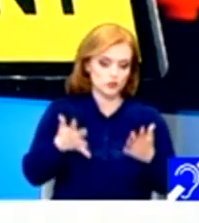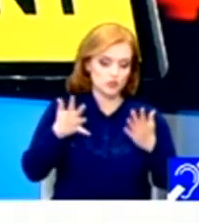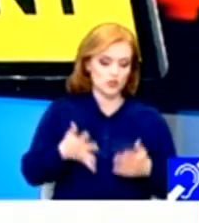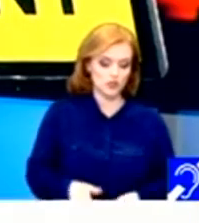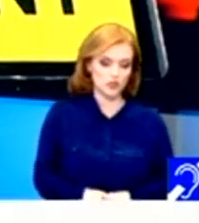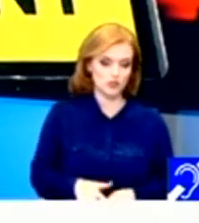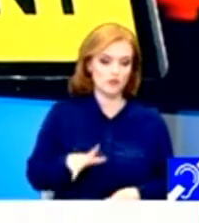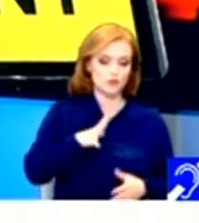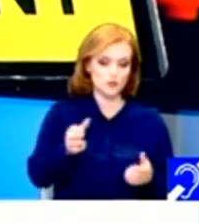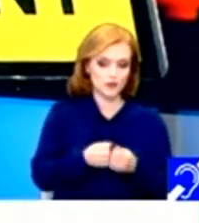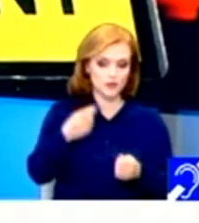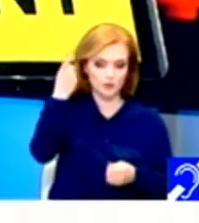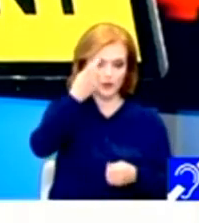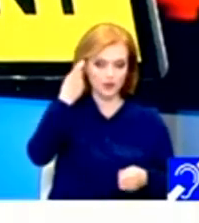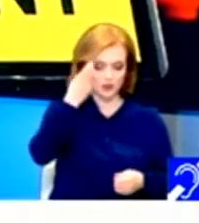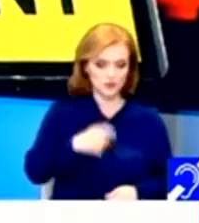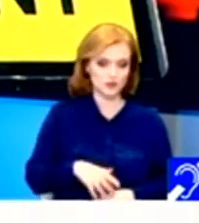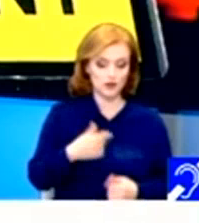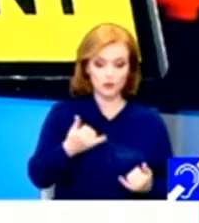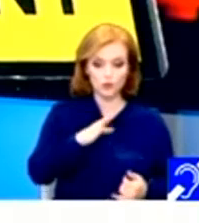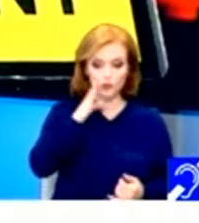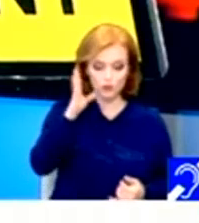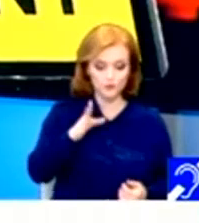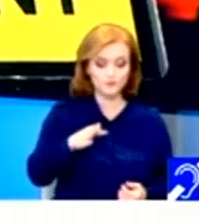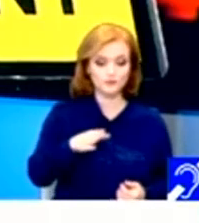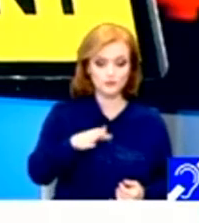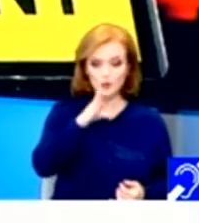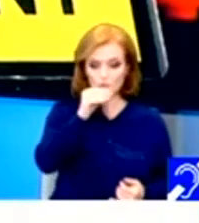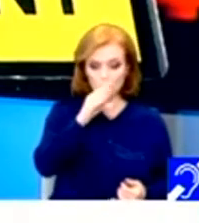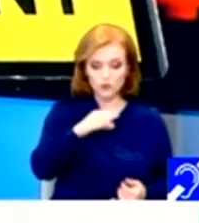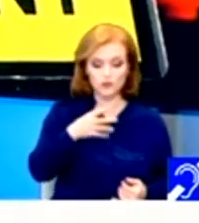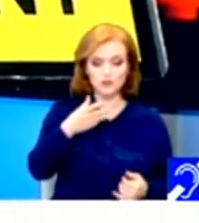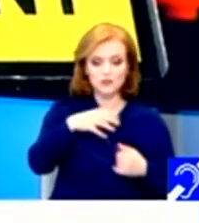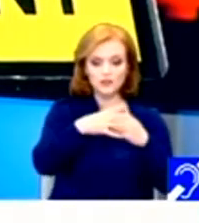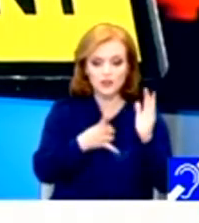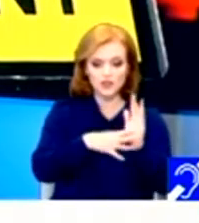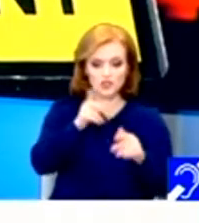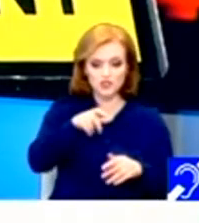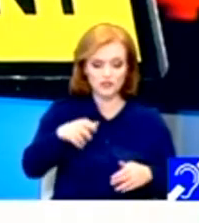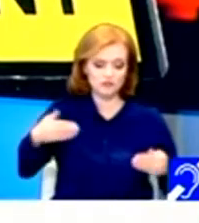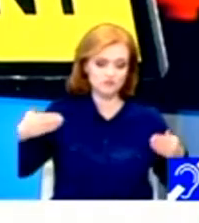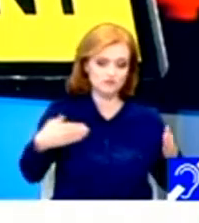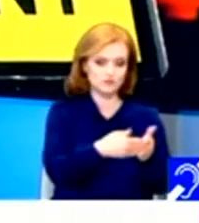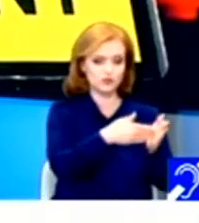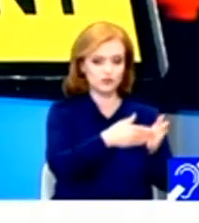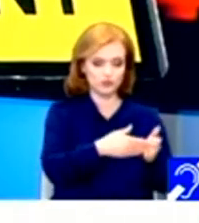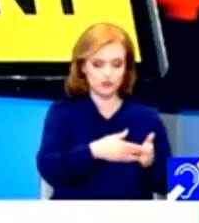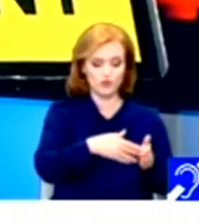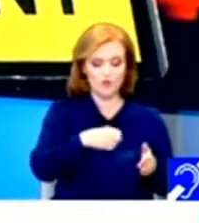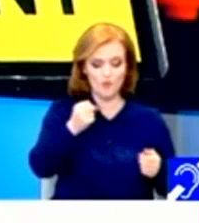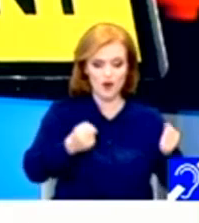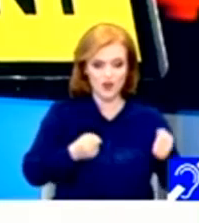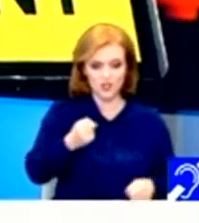prinși beți la volan. În această dimineață, un microbuz în care era 19 persoane a fost tamponat de o mașină. În urma impactului